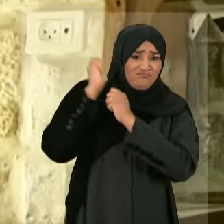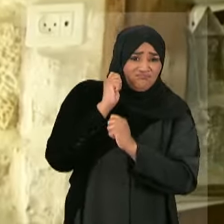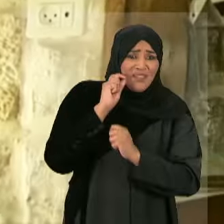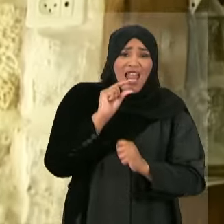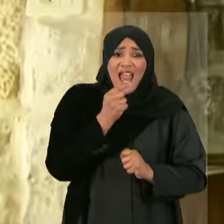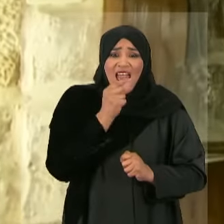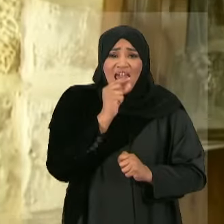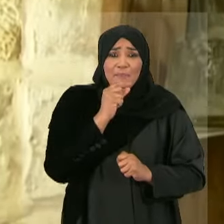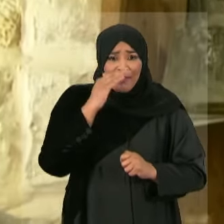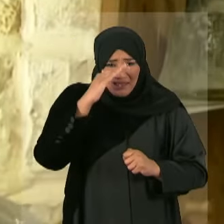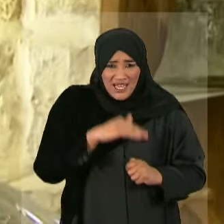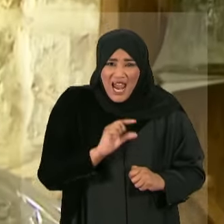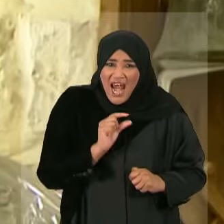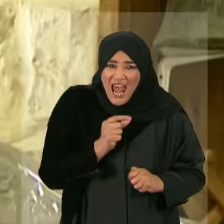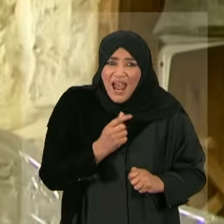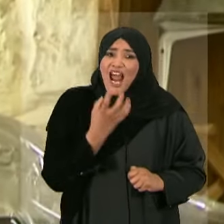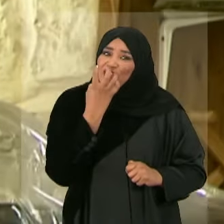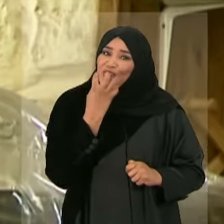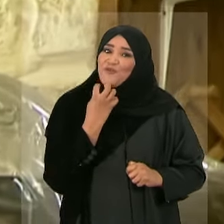محلمين العنب تحت